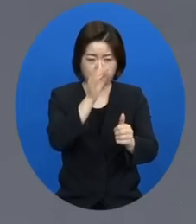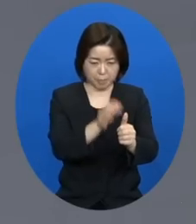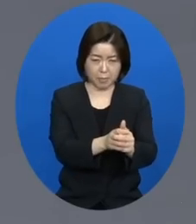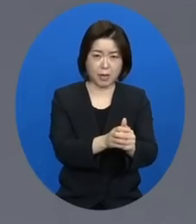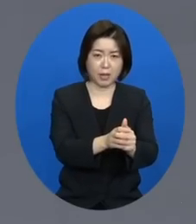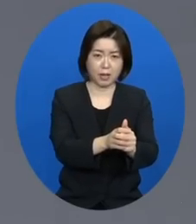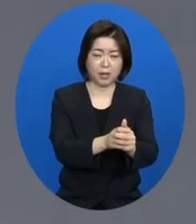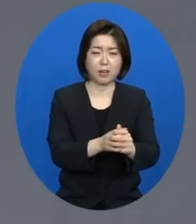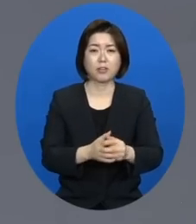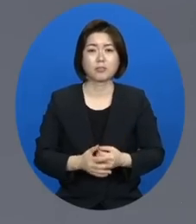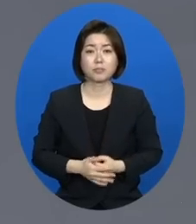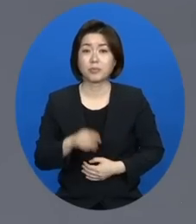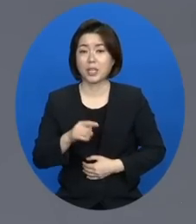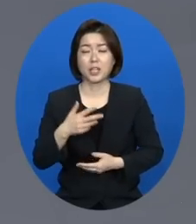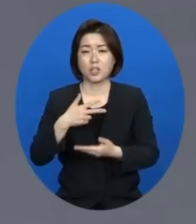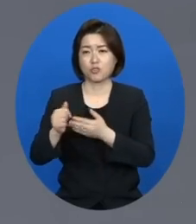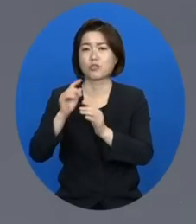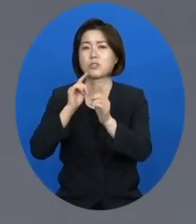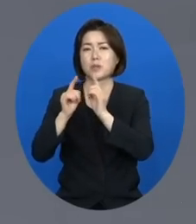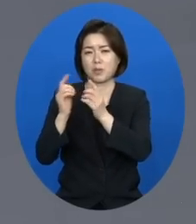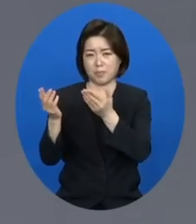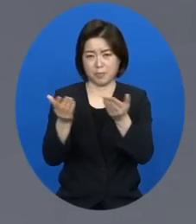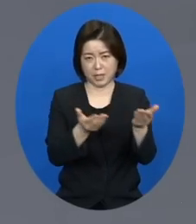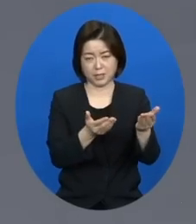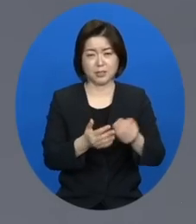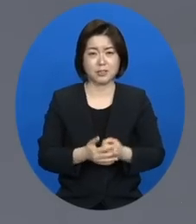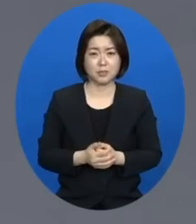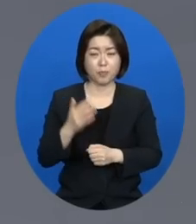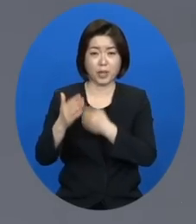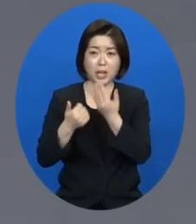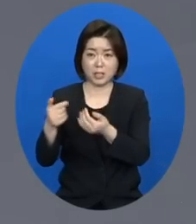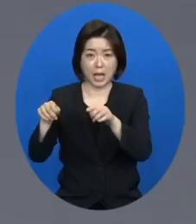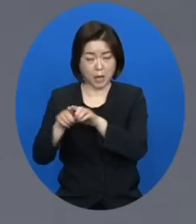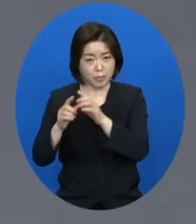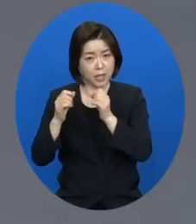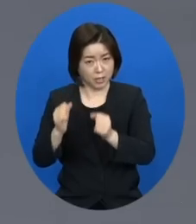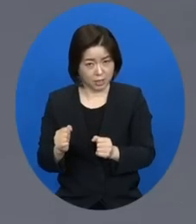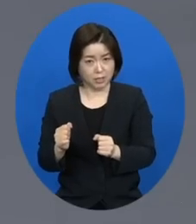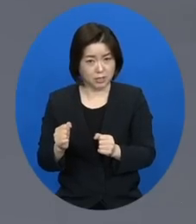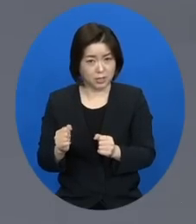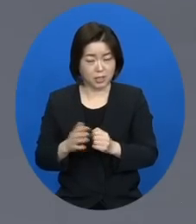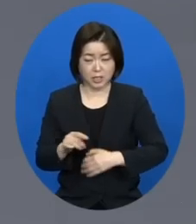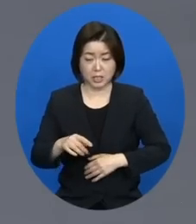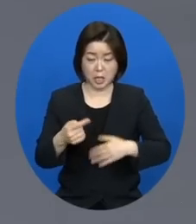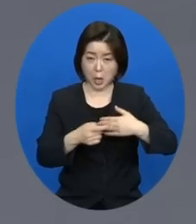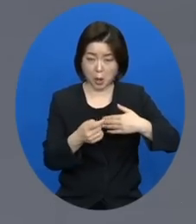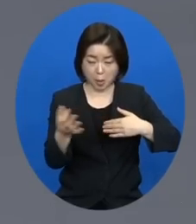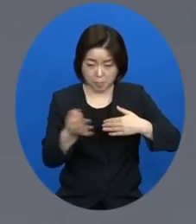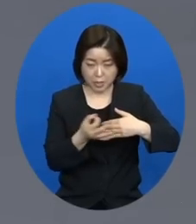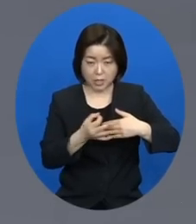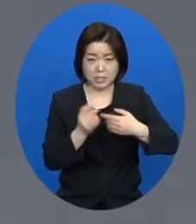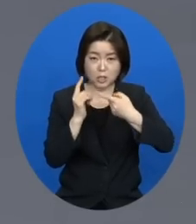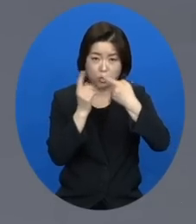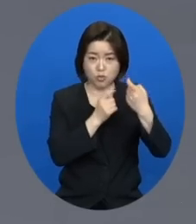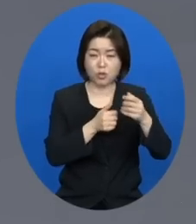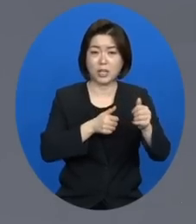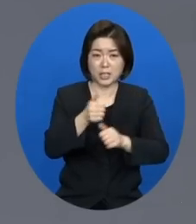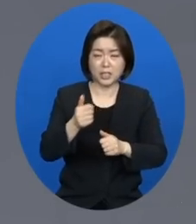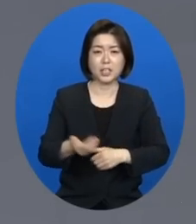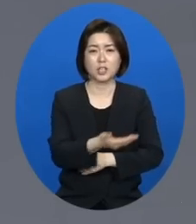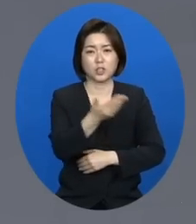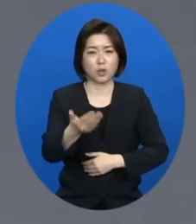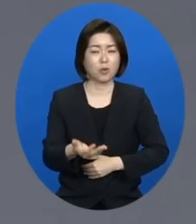것이다. 이것이 주님의 말씀입니다. 하나님이 함께 하심으로 이 피상성의 유혹을 이기시는 여러분들이